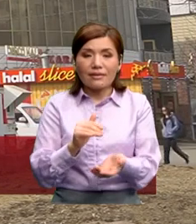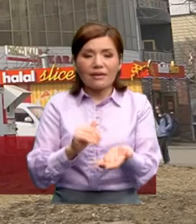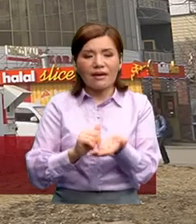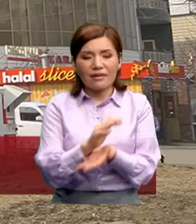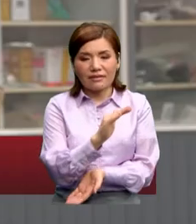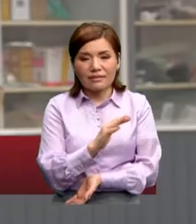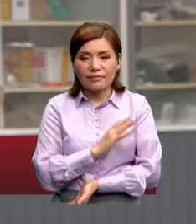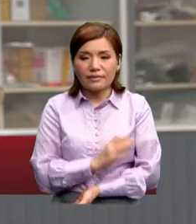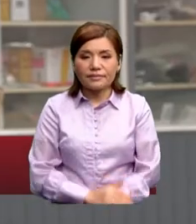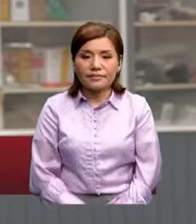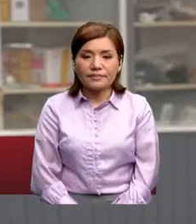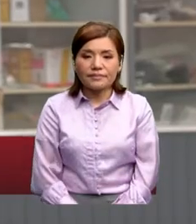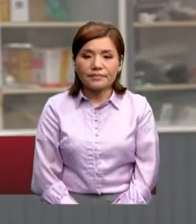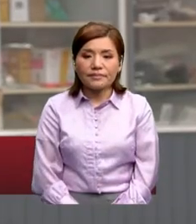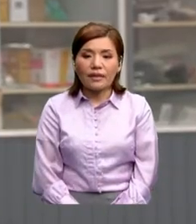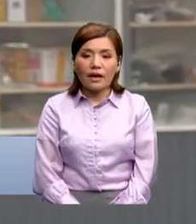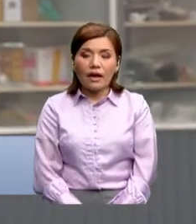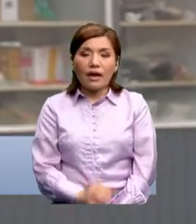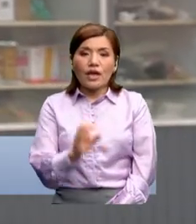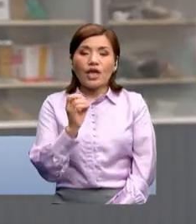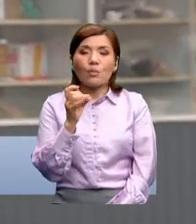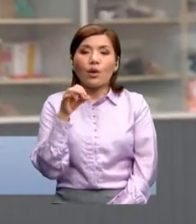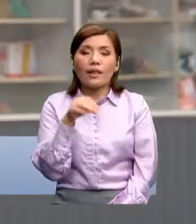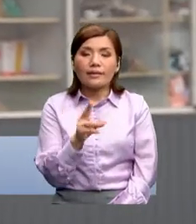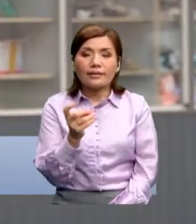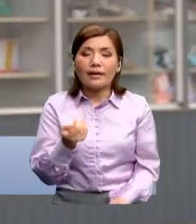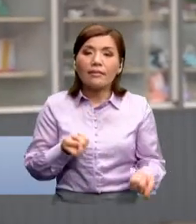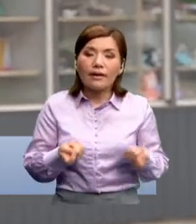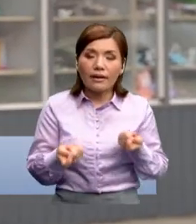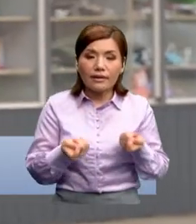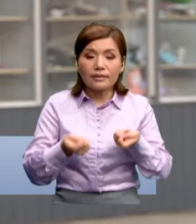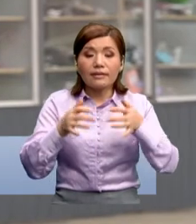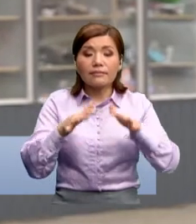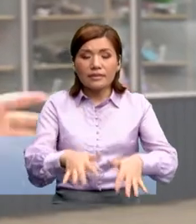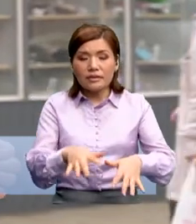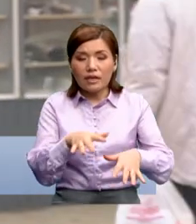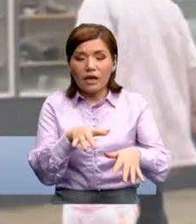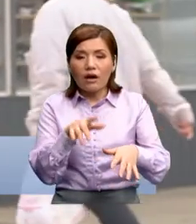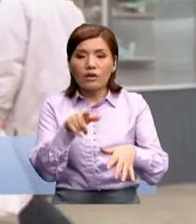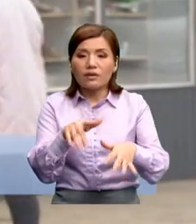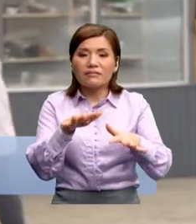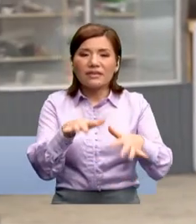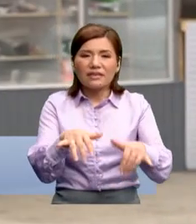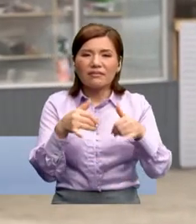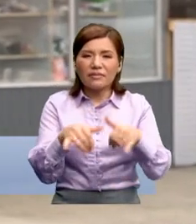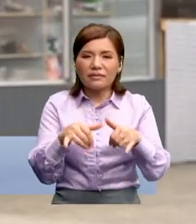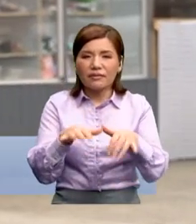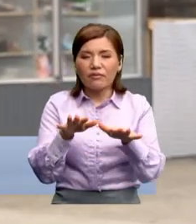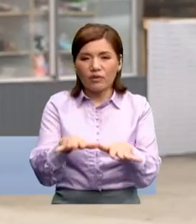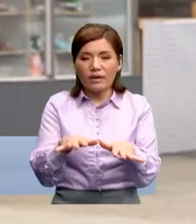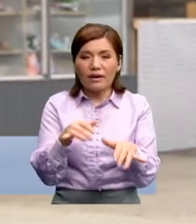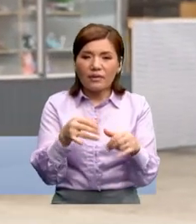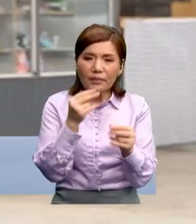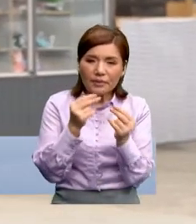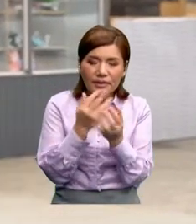бас тартты. Ерболат Досаев басқаратын әкімдік нысанасына ілінген кезекті ғимарат бұл. Мұнда